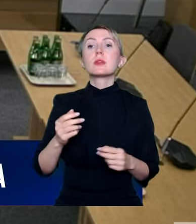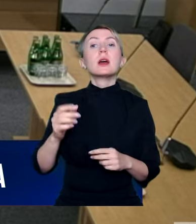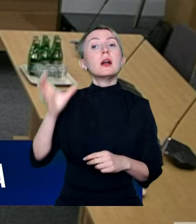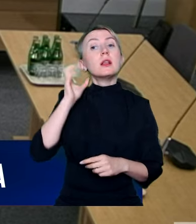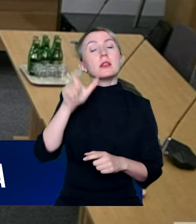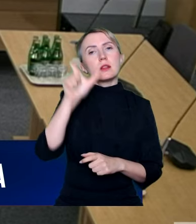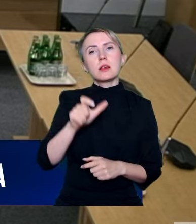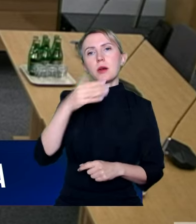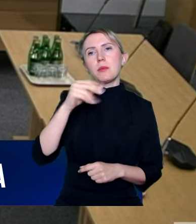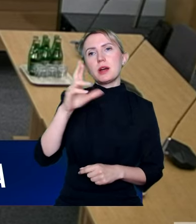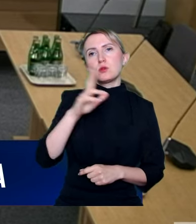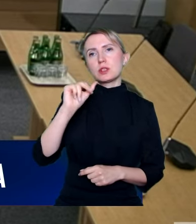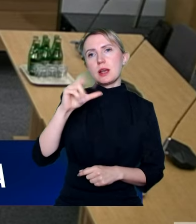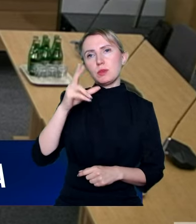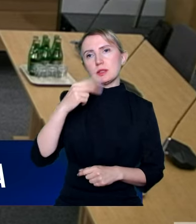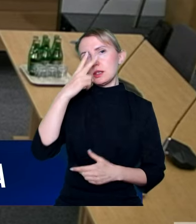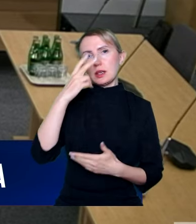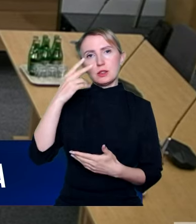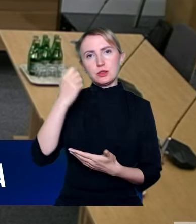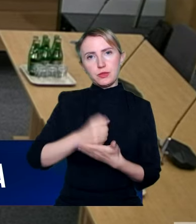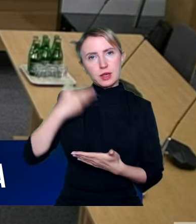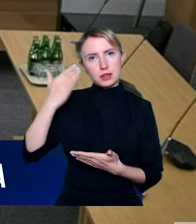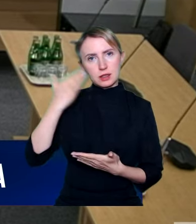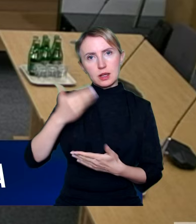Mariusza Kamińskiego na świadka przed komisją? Kto jest za?